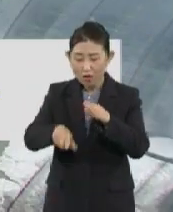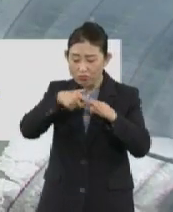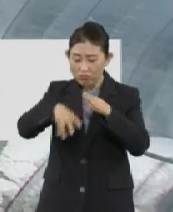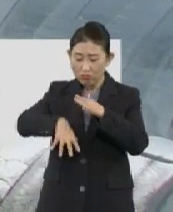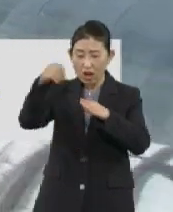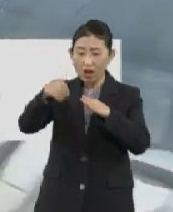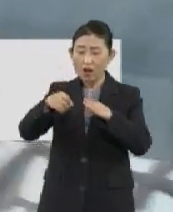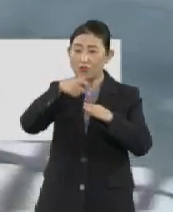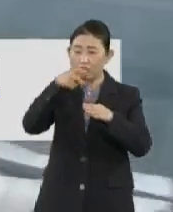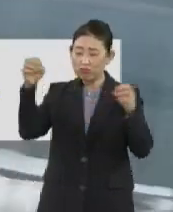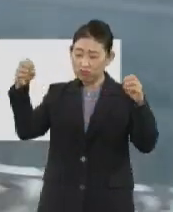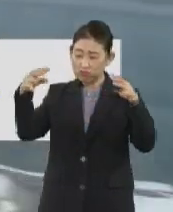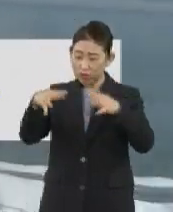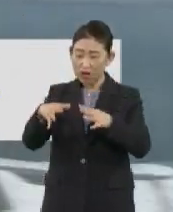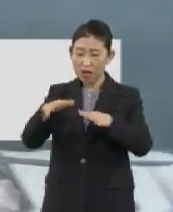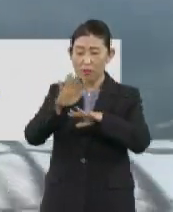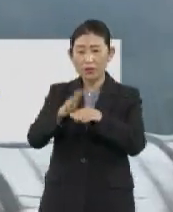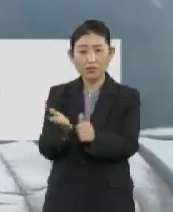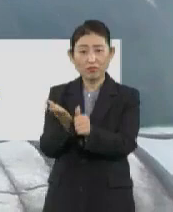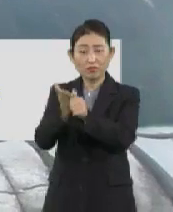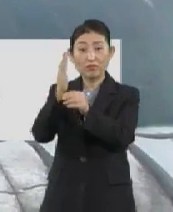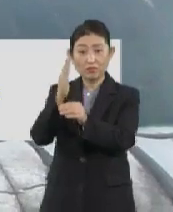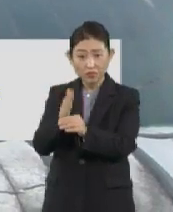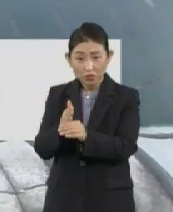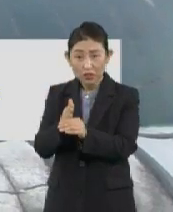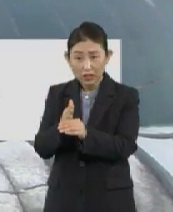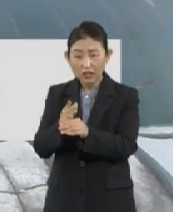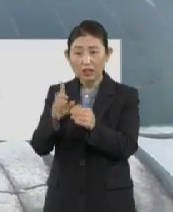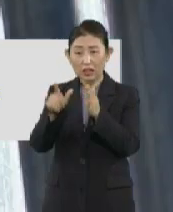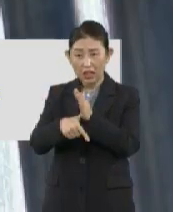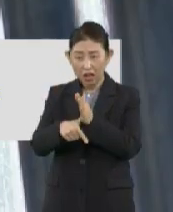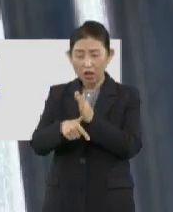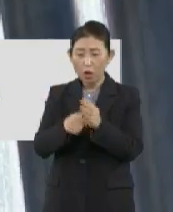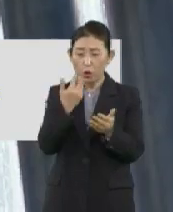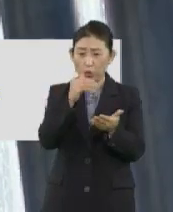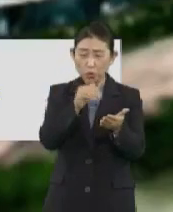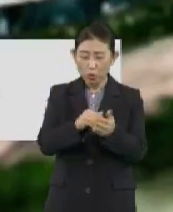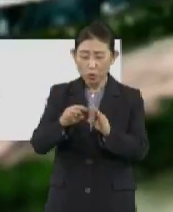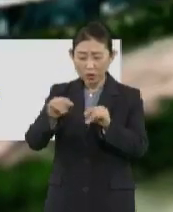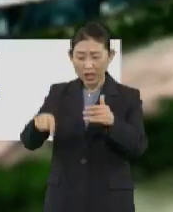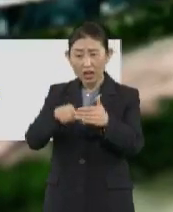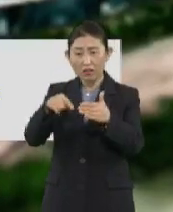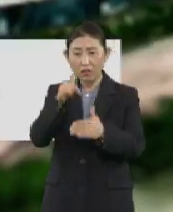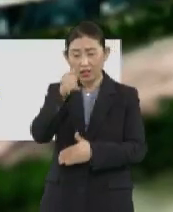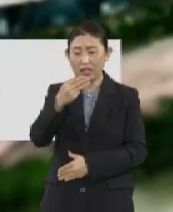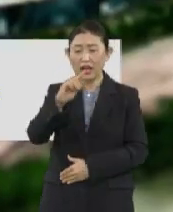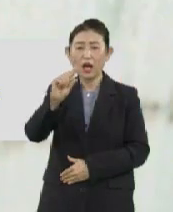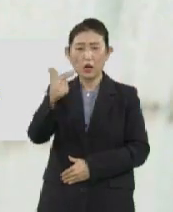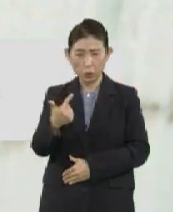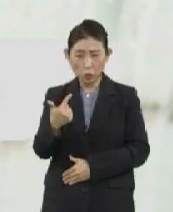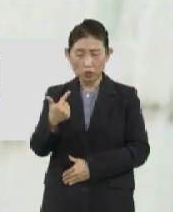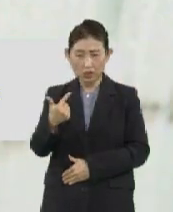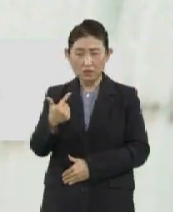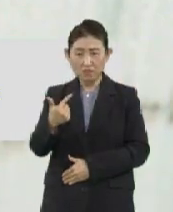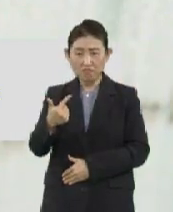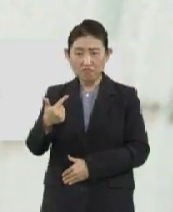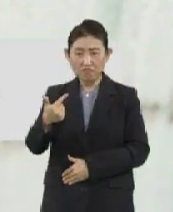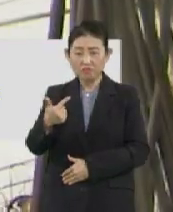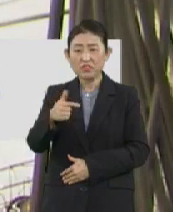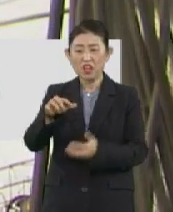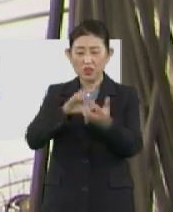이용한 수막 재배 방식으로 농사를 짓고 있는데 이때 집안의 암석과 토양에서 나오는 라돈이 유입되고 있다고